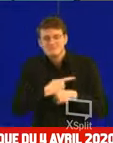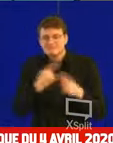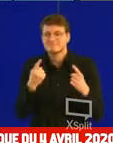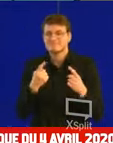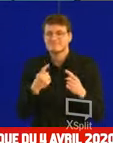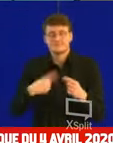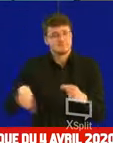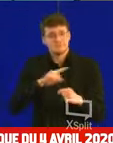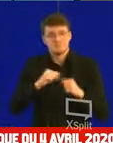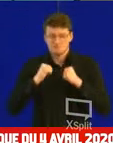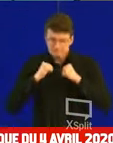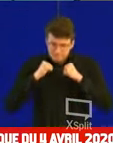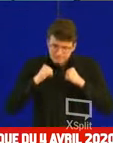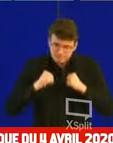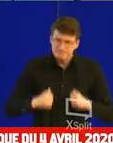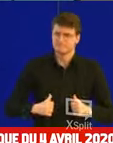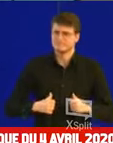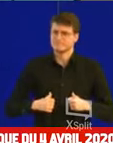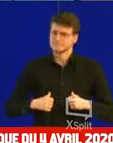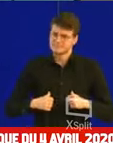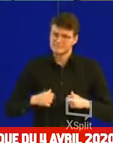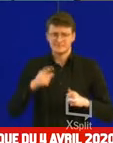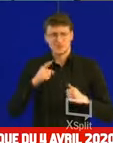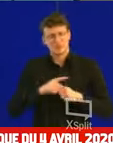premiers retours techniques